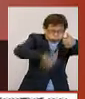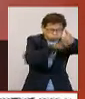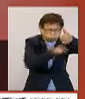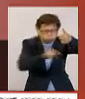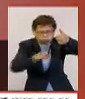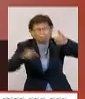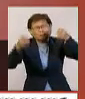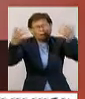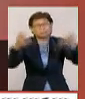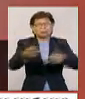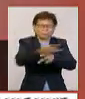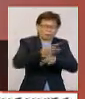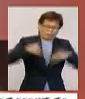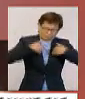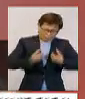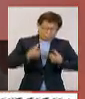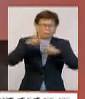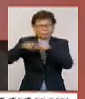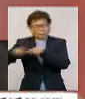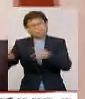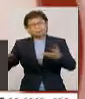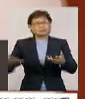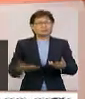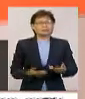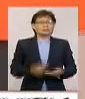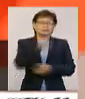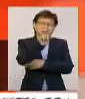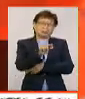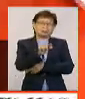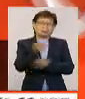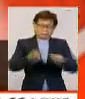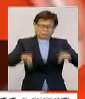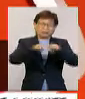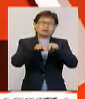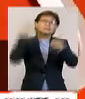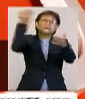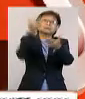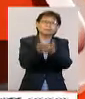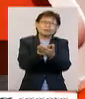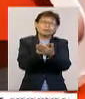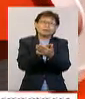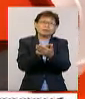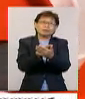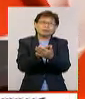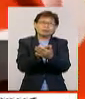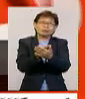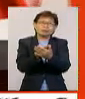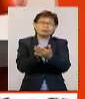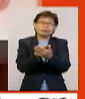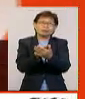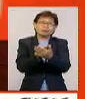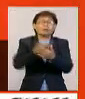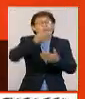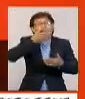tentang pemeliharaan haiwan ruminan kaki empat, terlalu rendah nilai dia, sehingga orang muda lari, orang